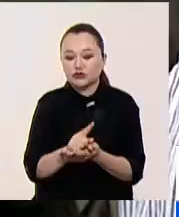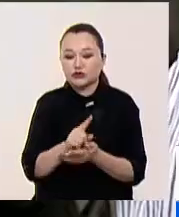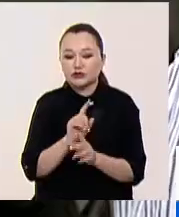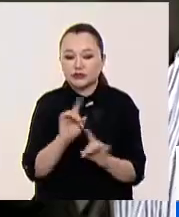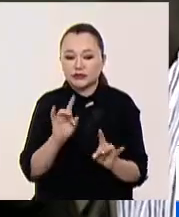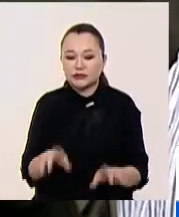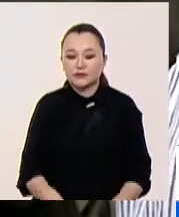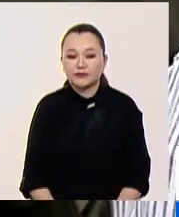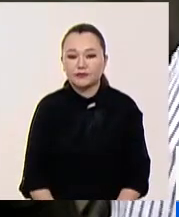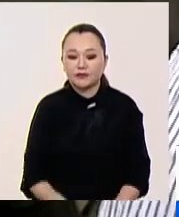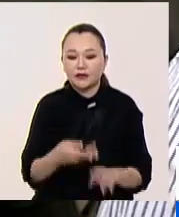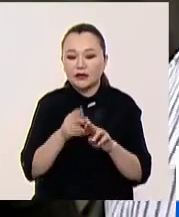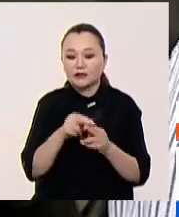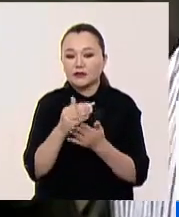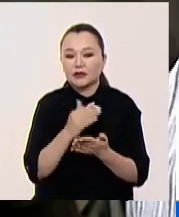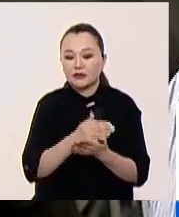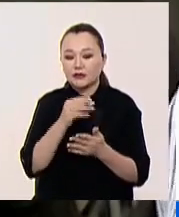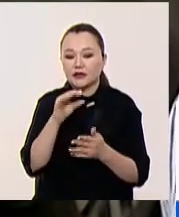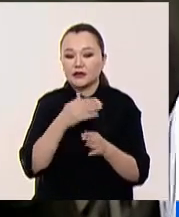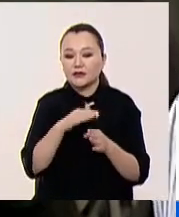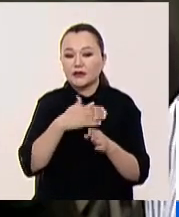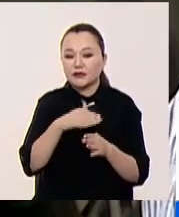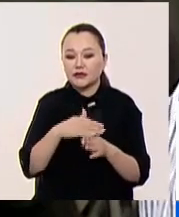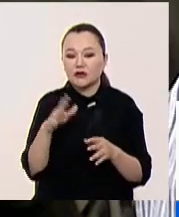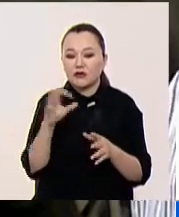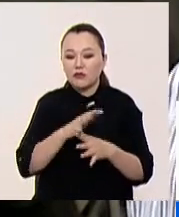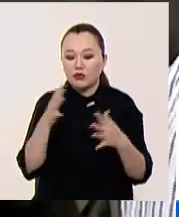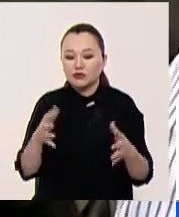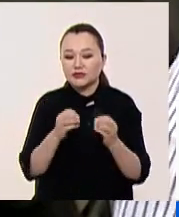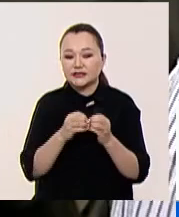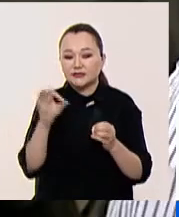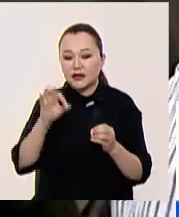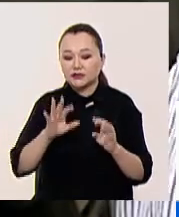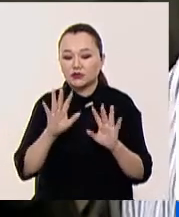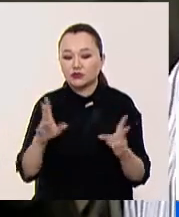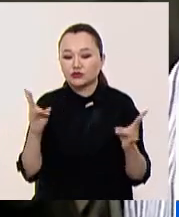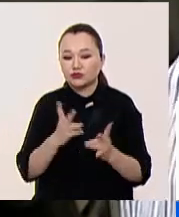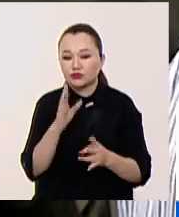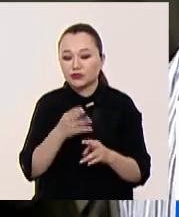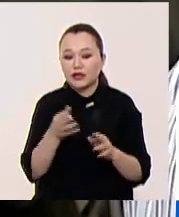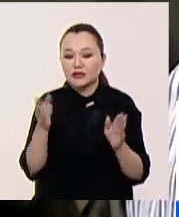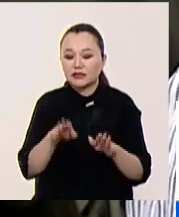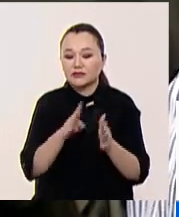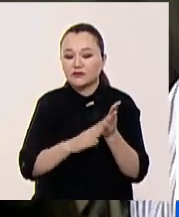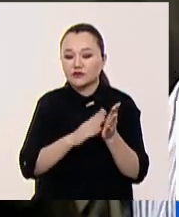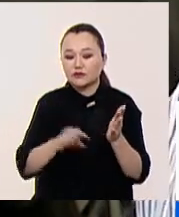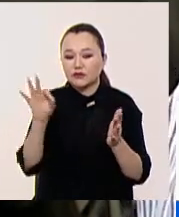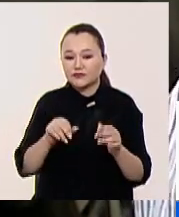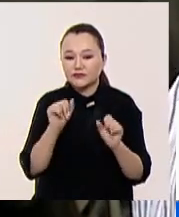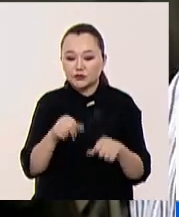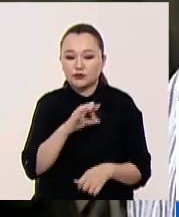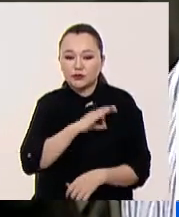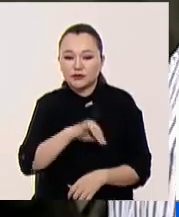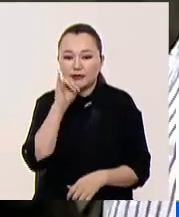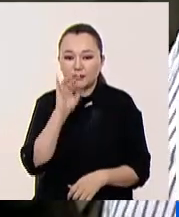айтады. Бұл бағдарлама ипотекаға мұқтаж адамдардың асып кетсе 10%-на қажет болар. Қалған 90% халық мүмкіндікті пайдалана